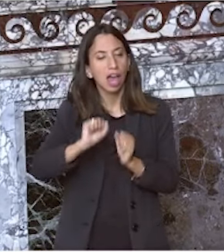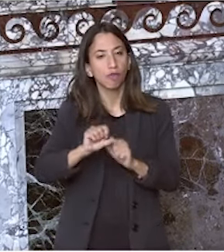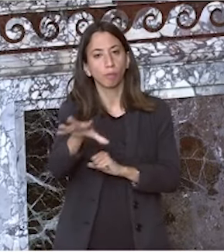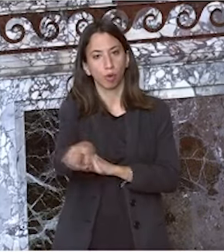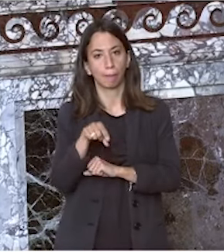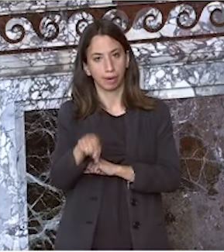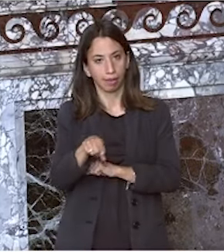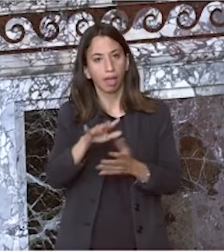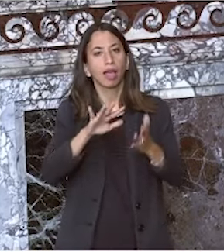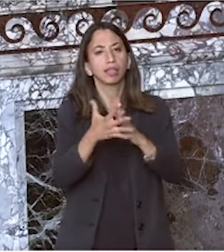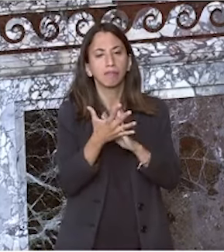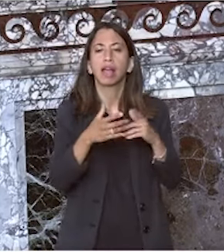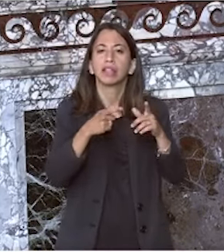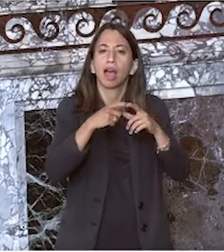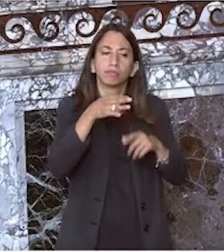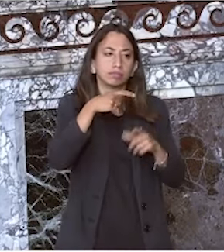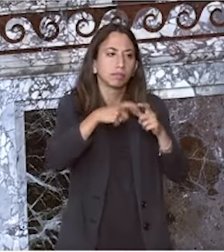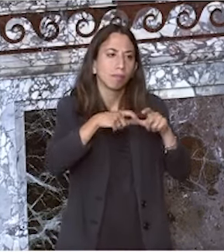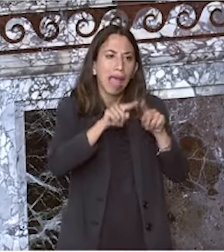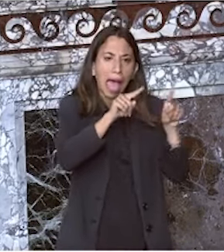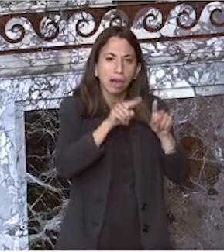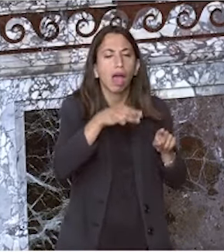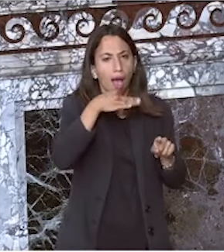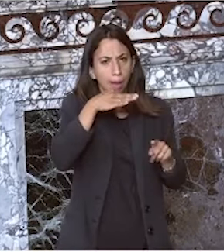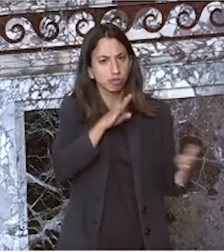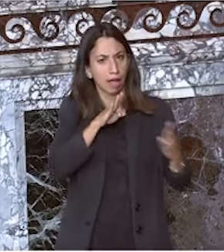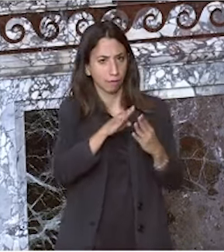la capacità delle banche di sostenere l'economia reale.